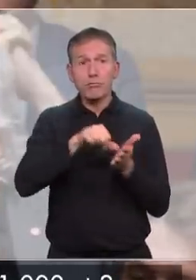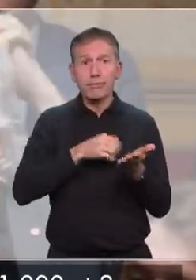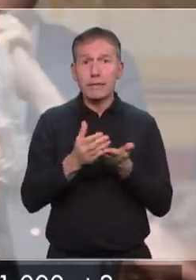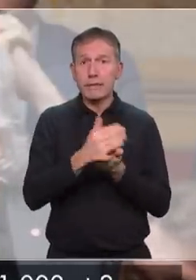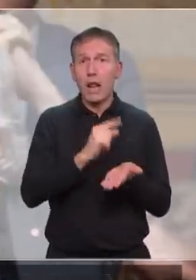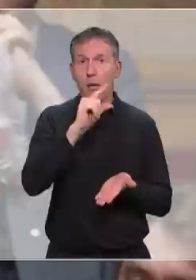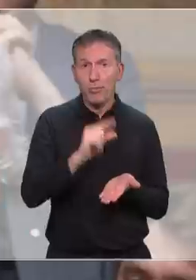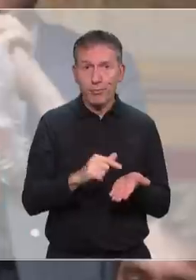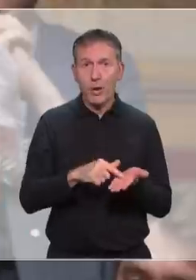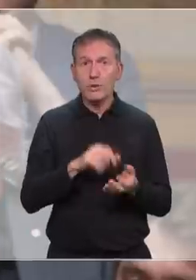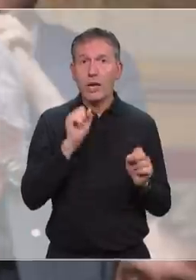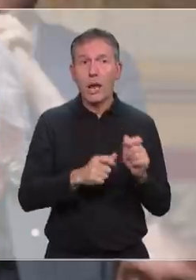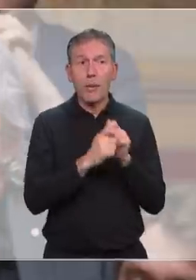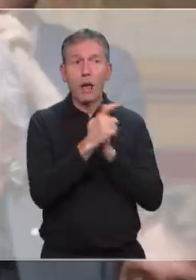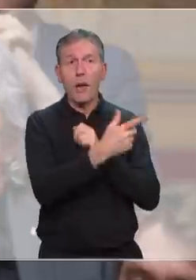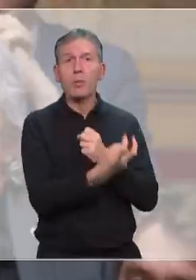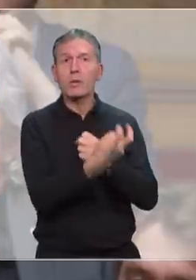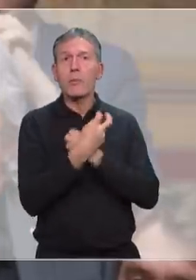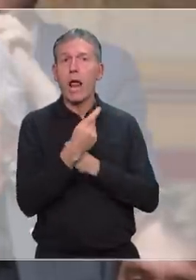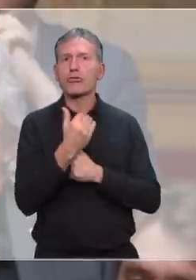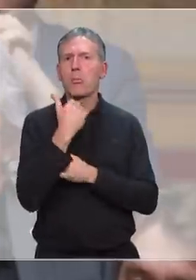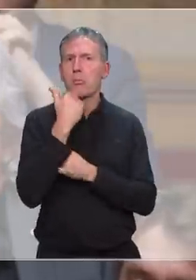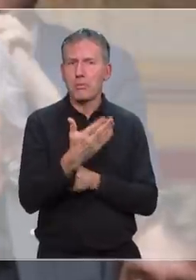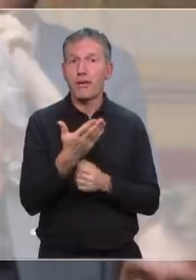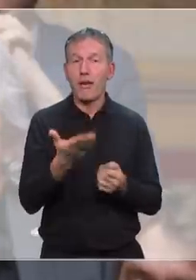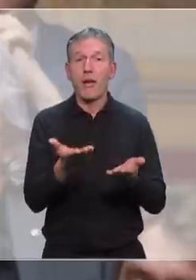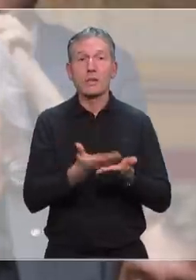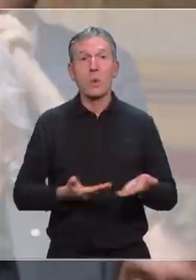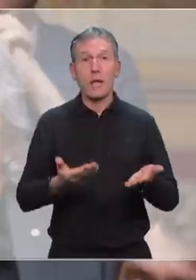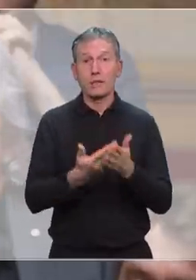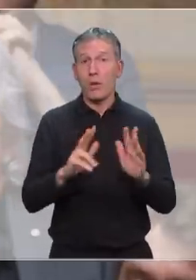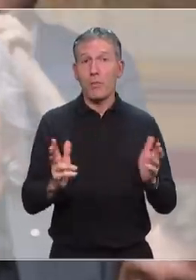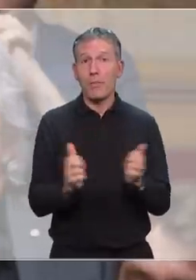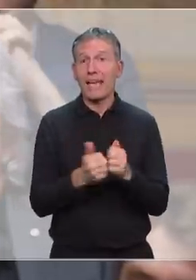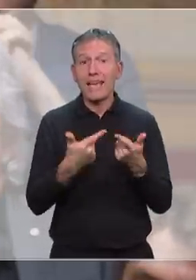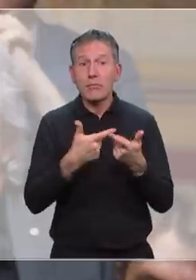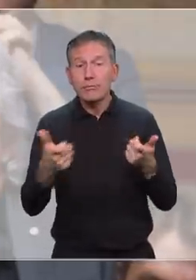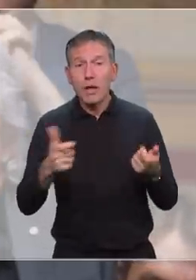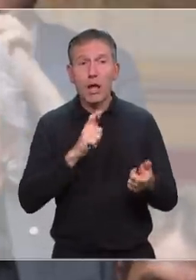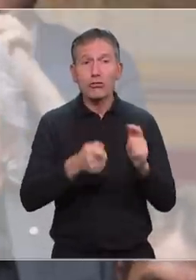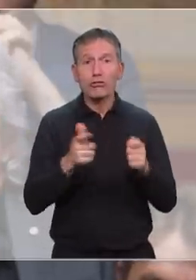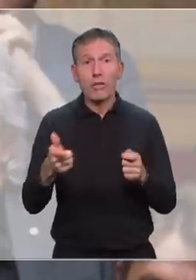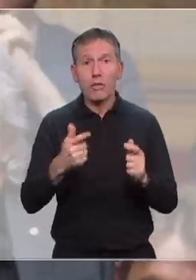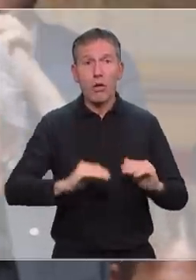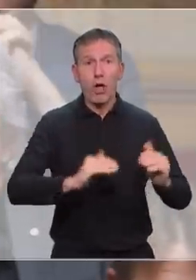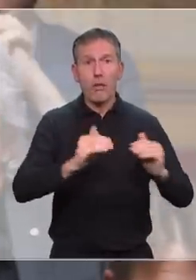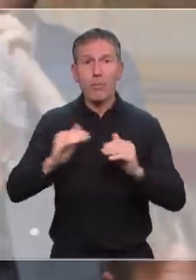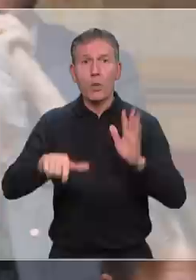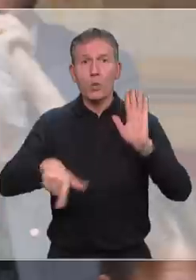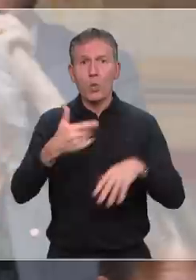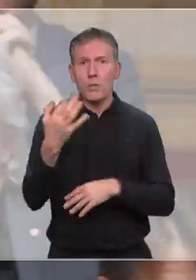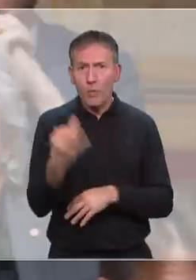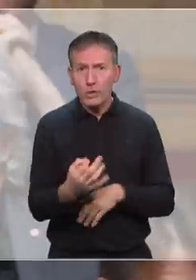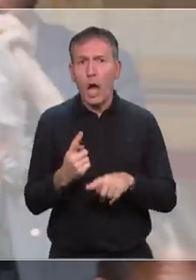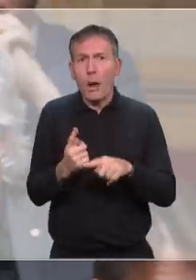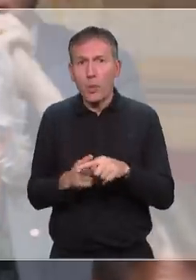leur capacité à rembourser les emprunts. Qui plus est, dans un contexte où les prix des matières premières ont augmenté de 12%, sans compter